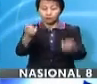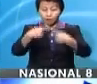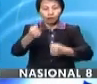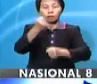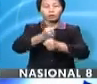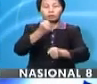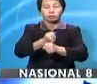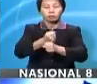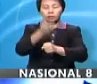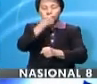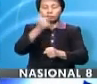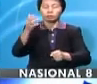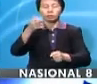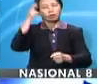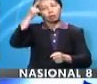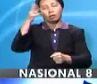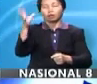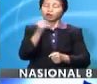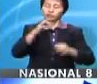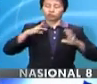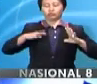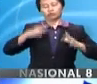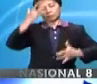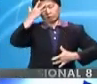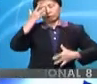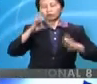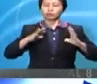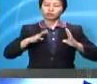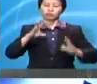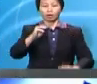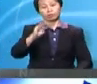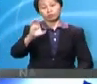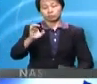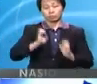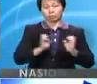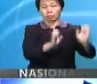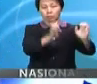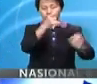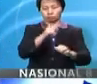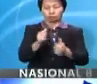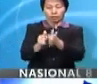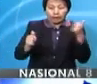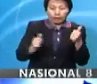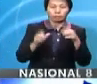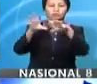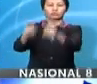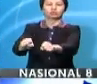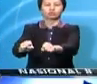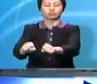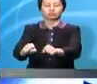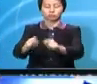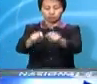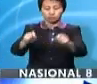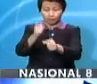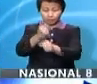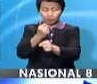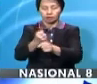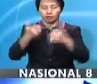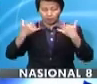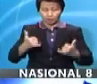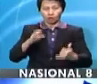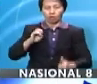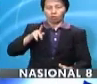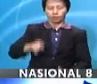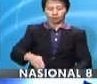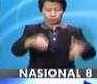bekerja atas alasan mengambil cuti sakit atau cuti kecemasan untuk mengelak dicekup. Selain premis tempat kerja, buat masa ini operasi